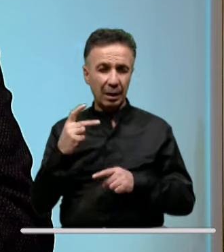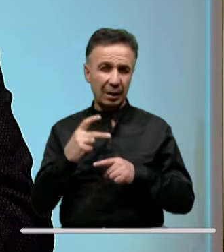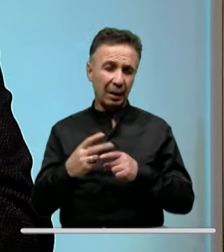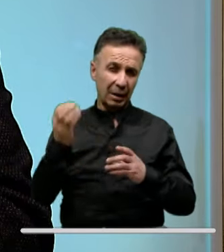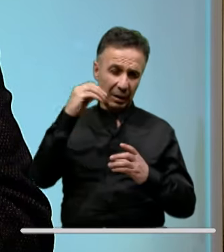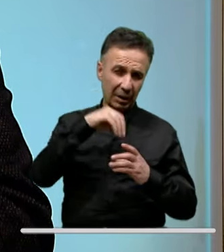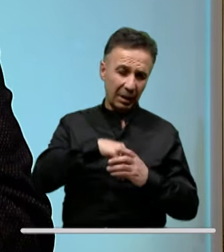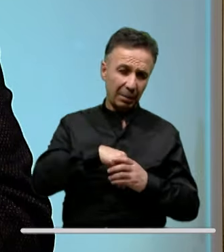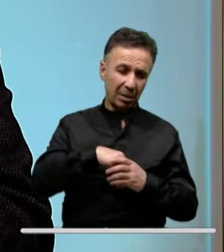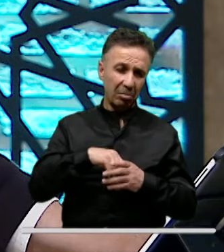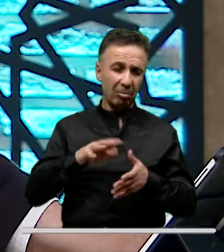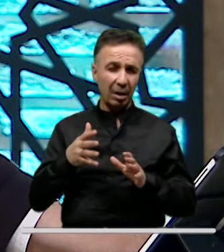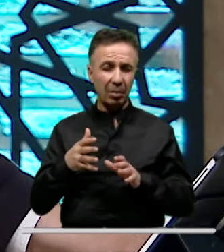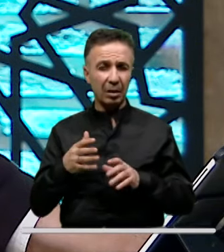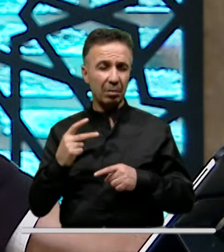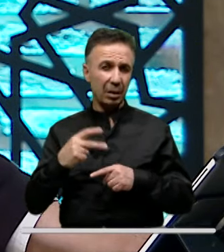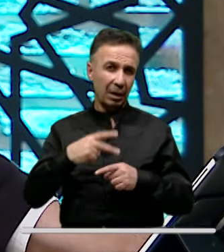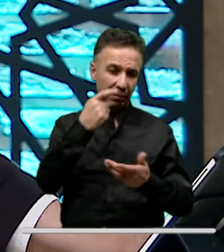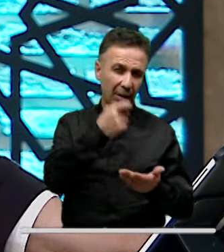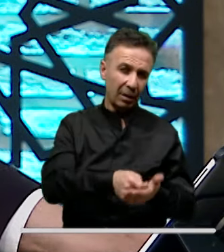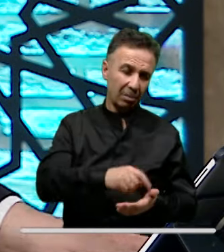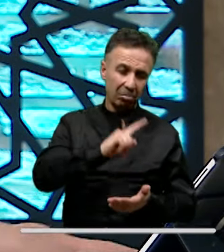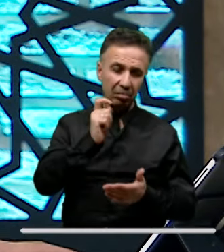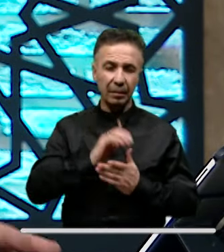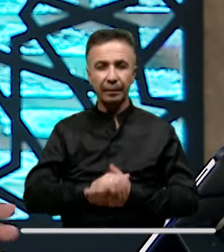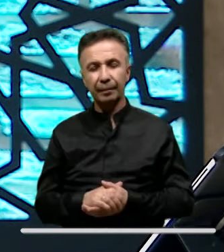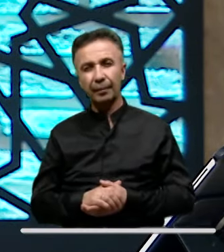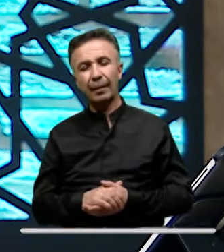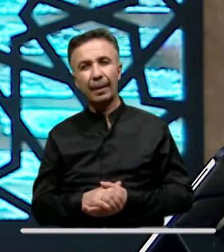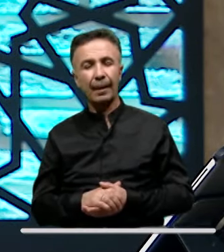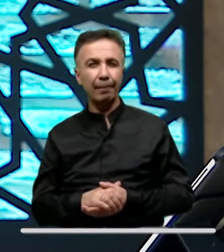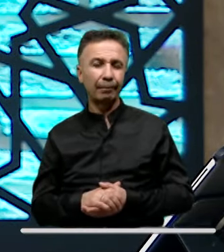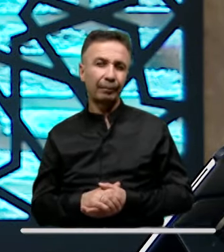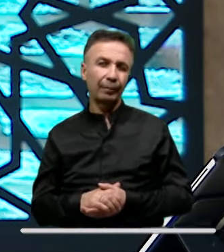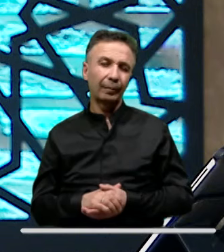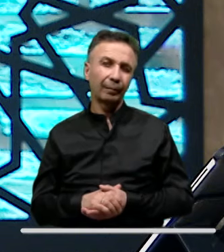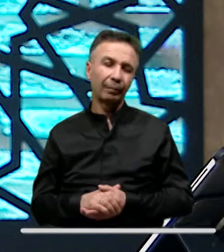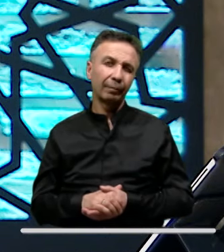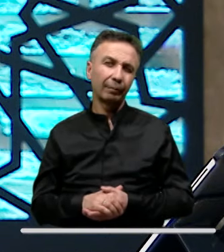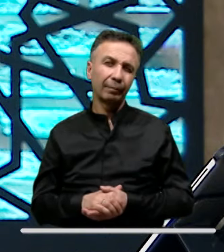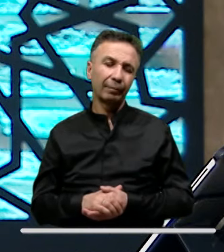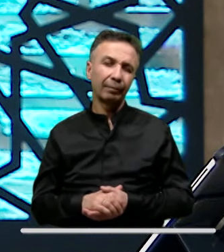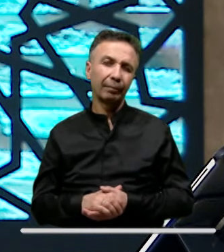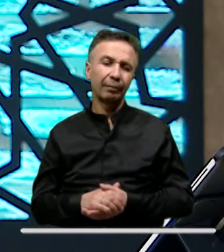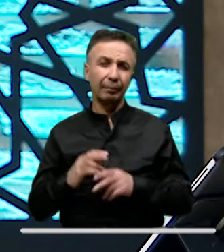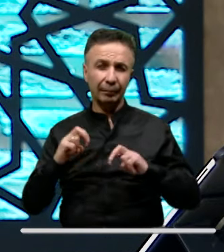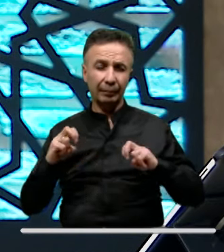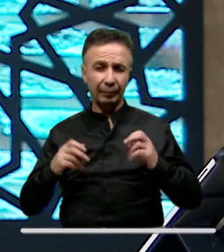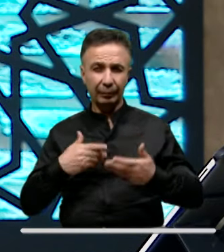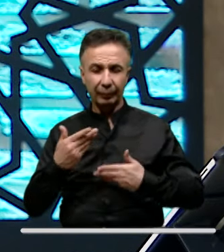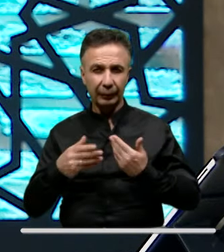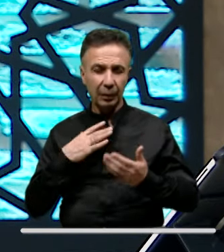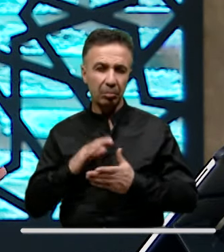kısım için mi zekat verilir? Bu konuyu aydınlatır mısınız? Şimdi ben soruyu biraz da şöyle akılda kalsın diye detaylı anlatmak istiyorum